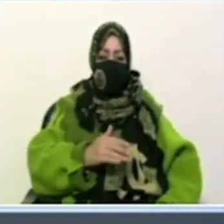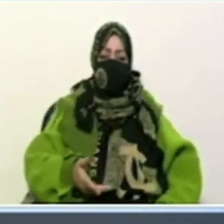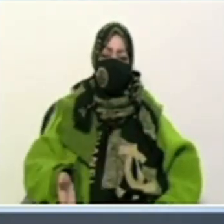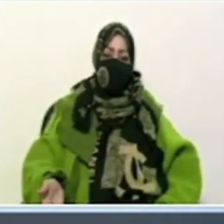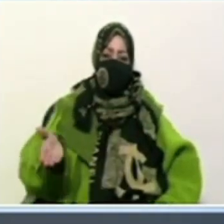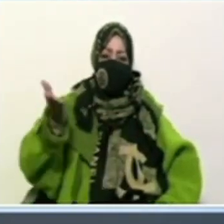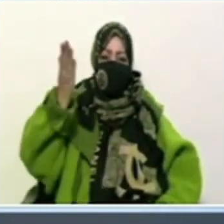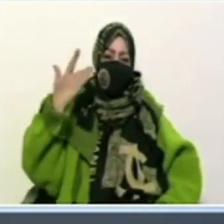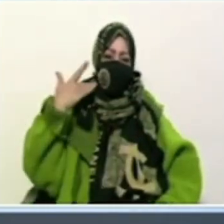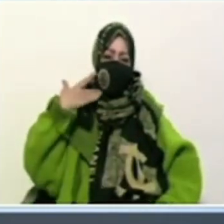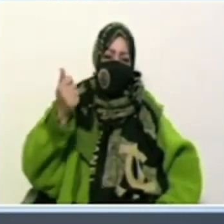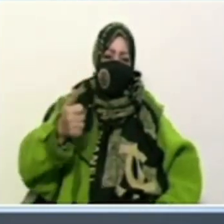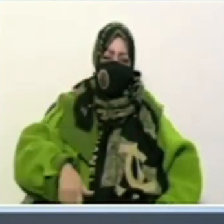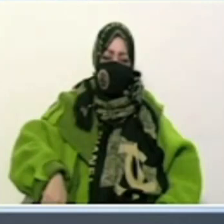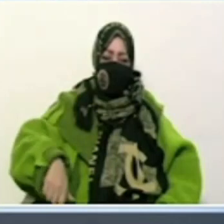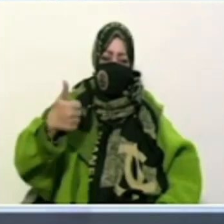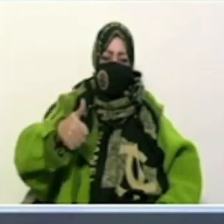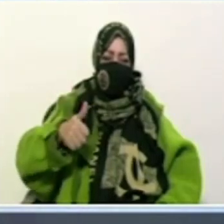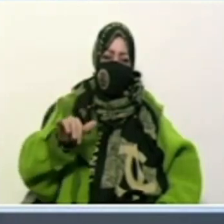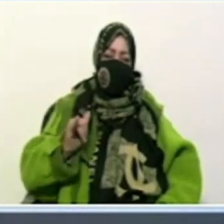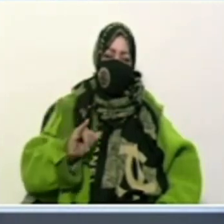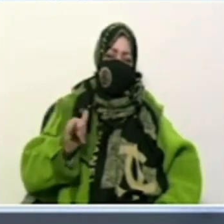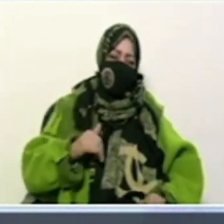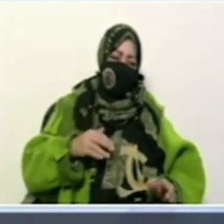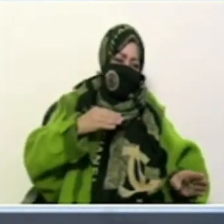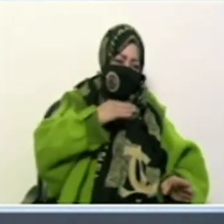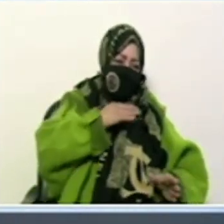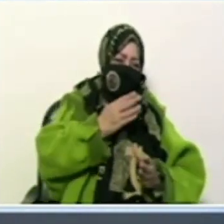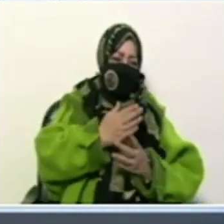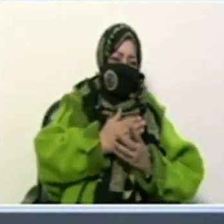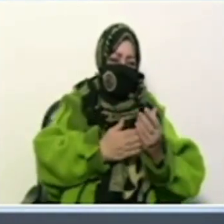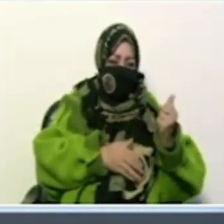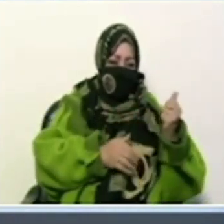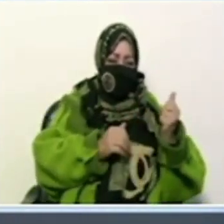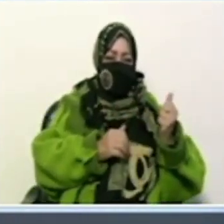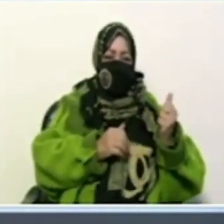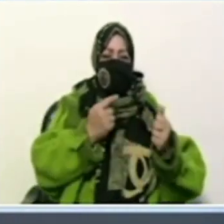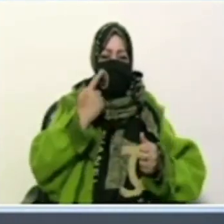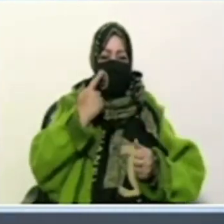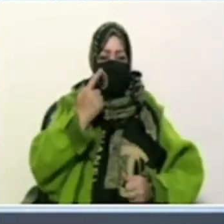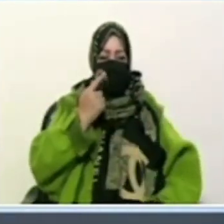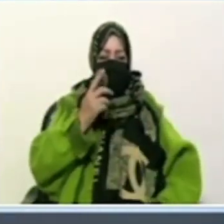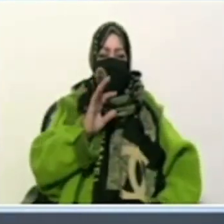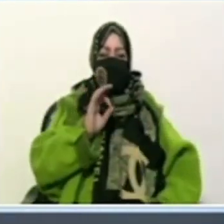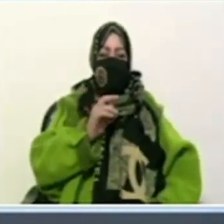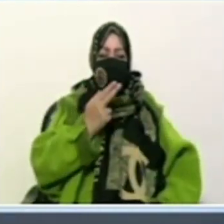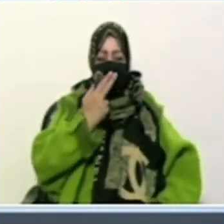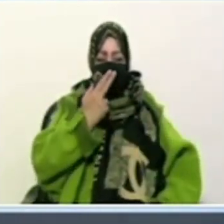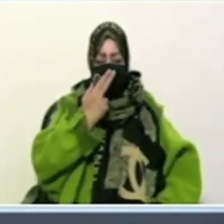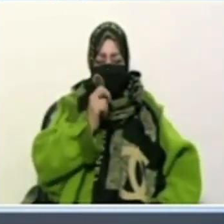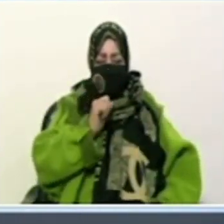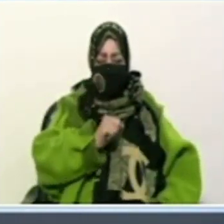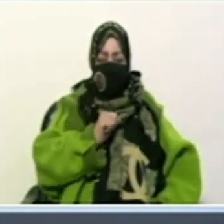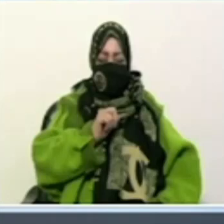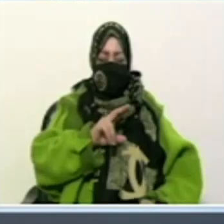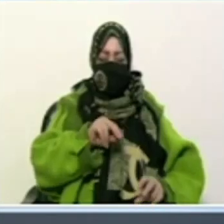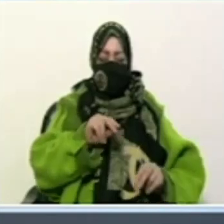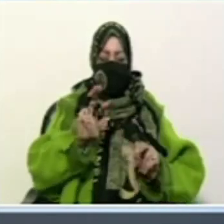لا يتعلق كل منهما إلا بالقادر عليها، فالعقيقة من لا يقدر عليها فلا يعني